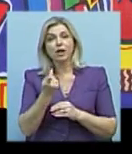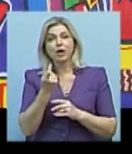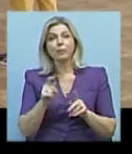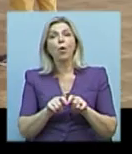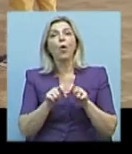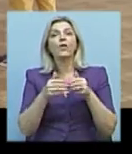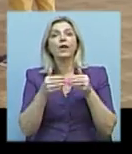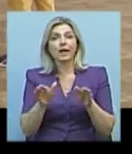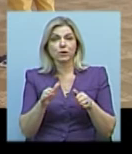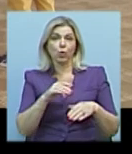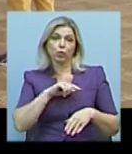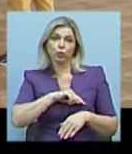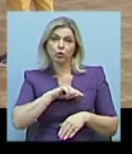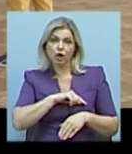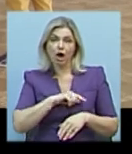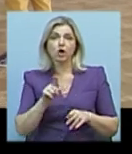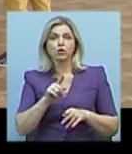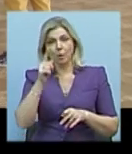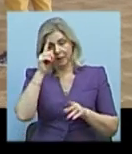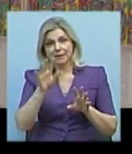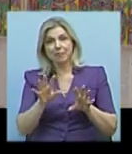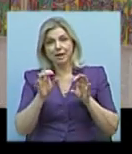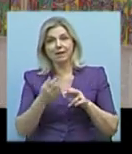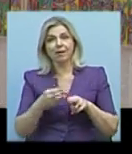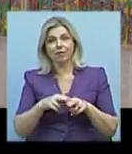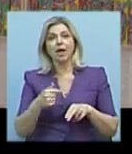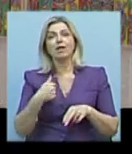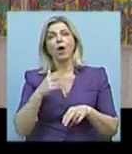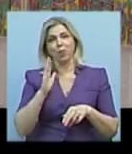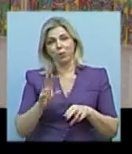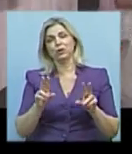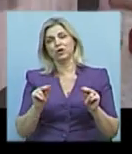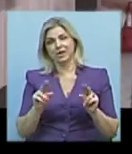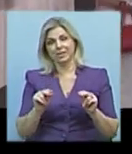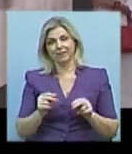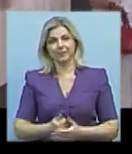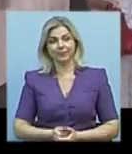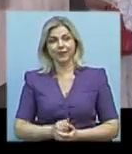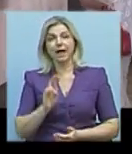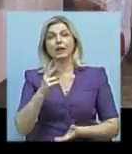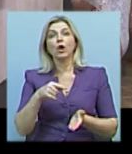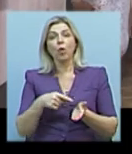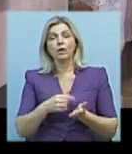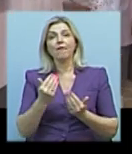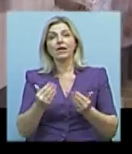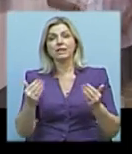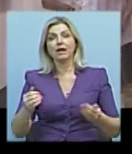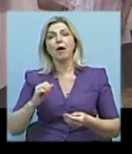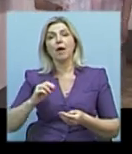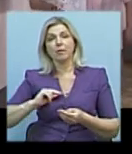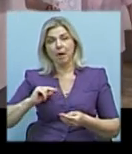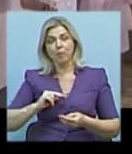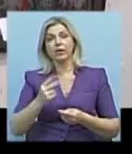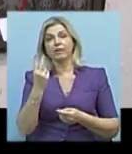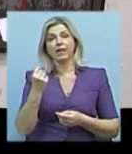відкриється душа, щоб сприйняти їх, я буду вельми щасливий. В Миколаєві виставка працюватиме протягом